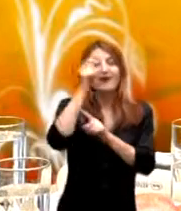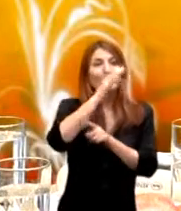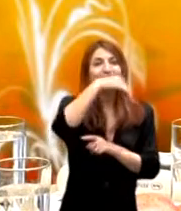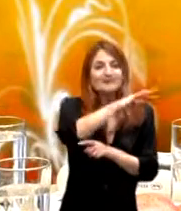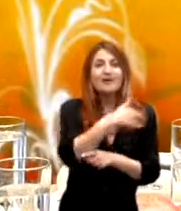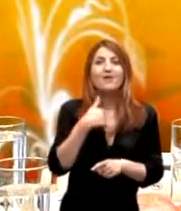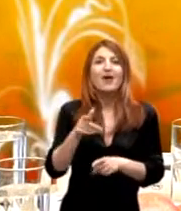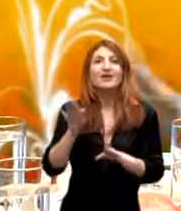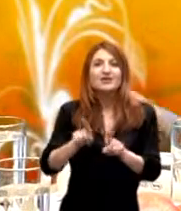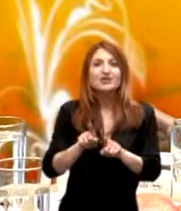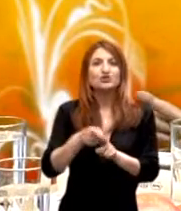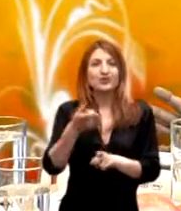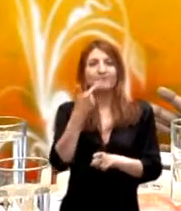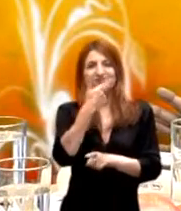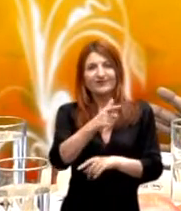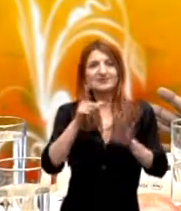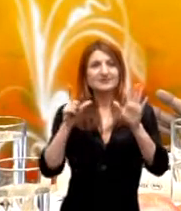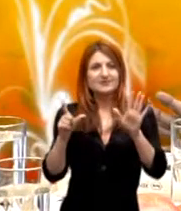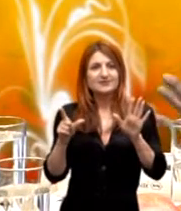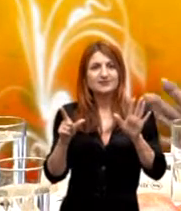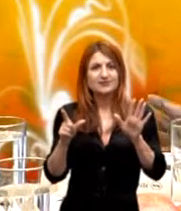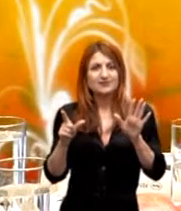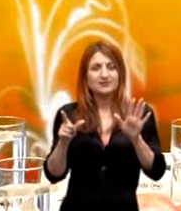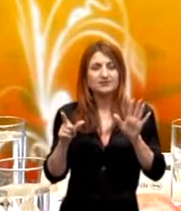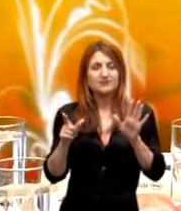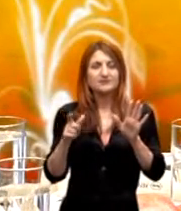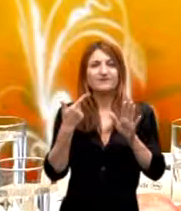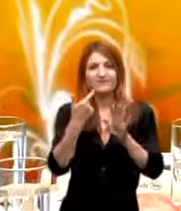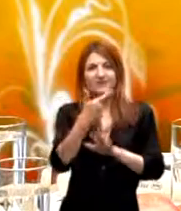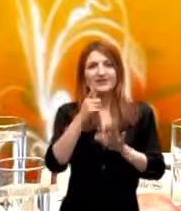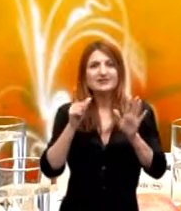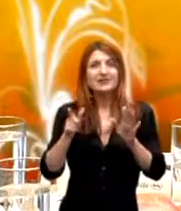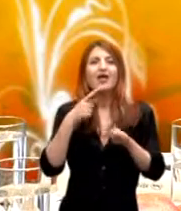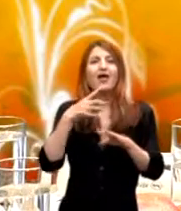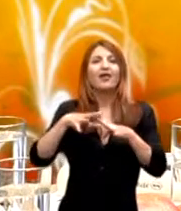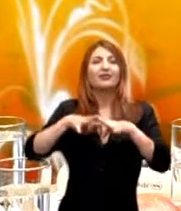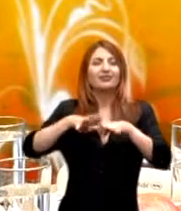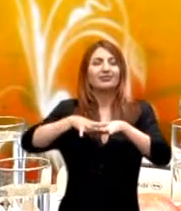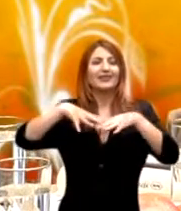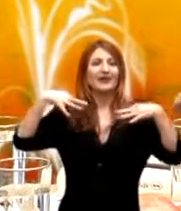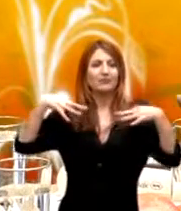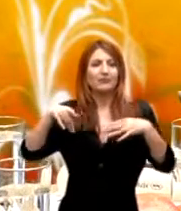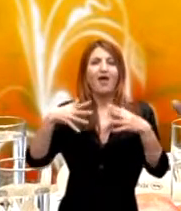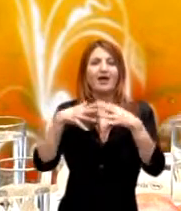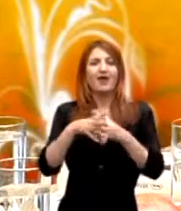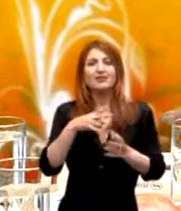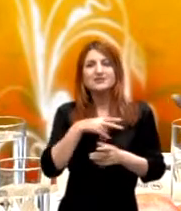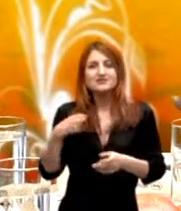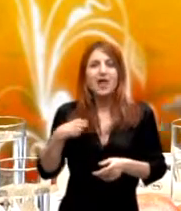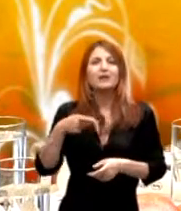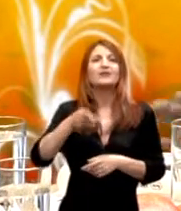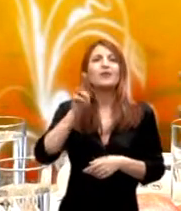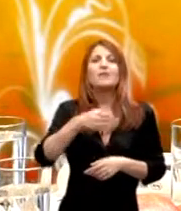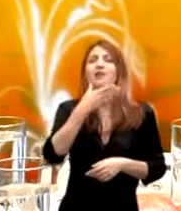tako da 27. molim lijepo, na tribini grada Zagreba mi imamo jednu